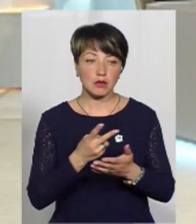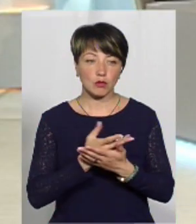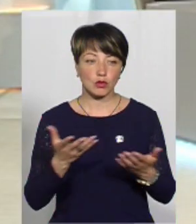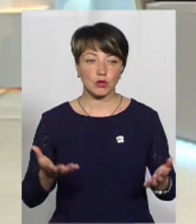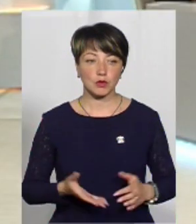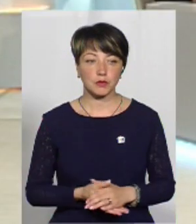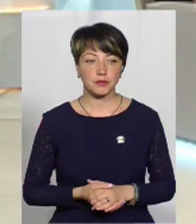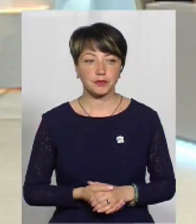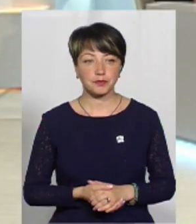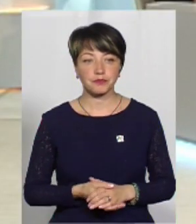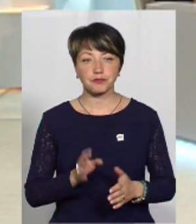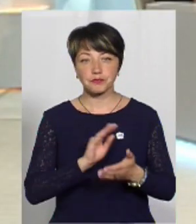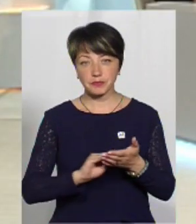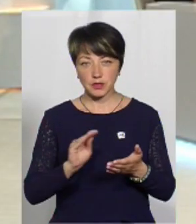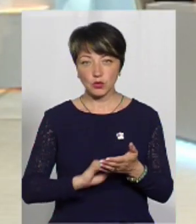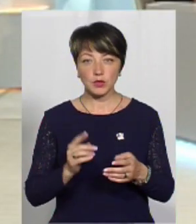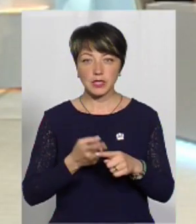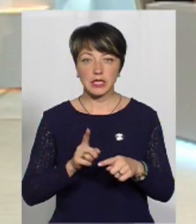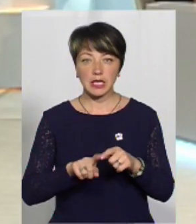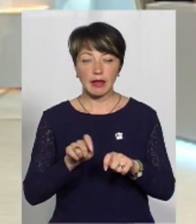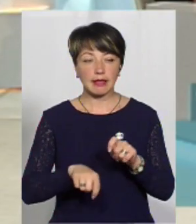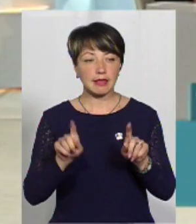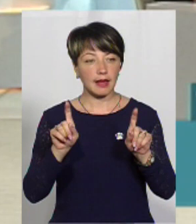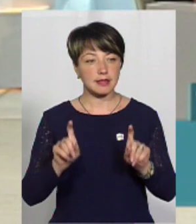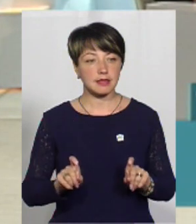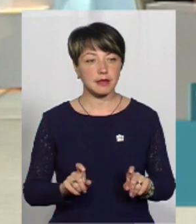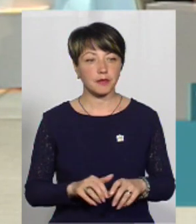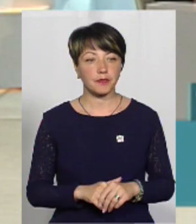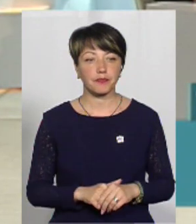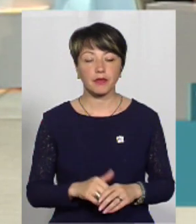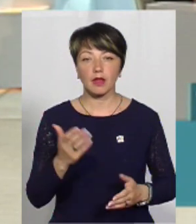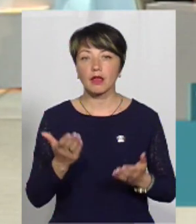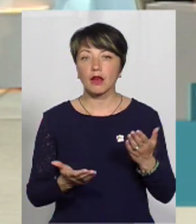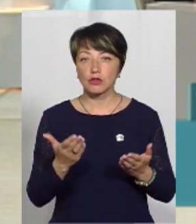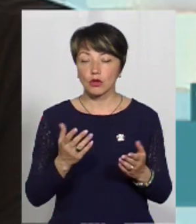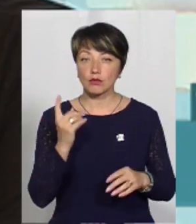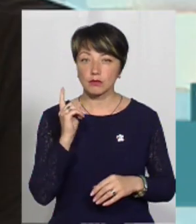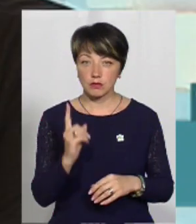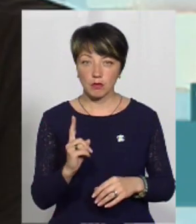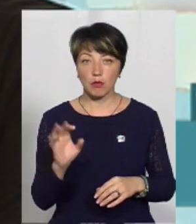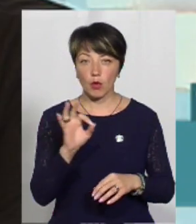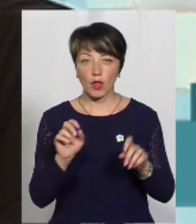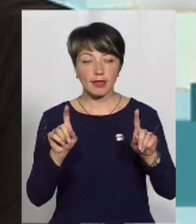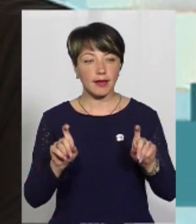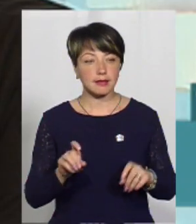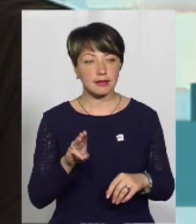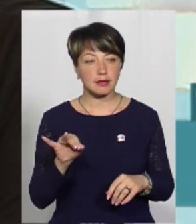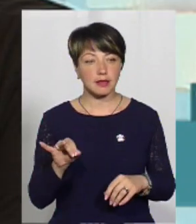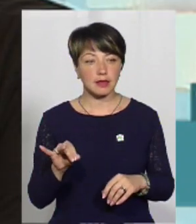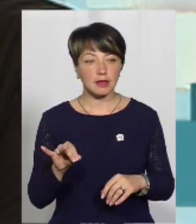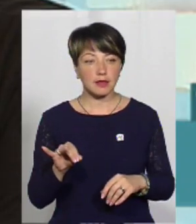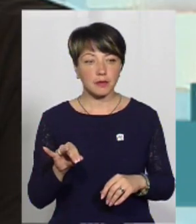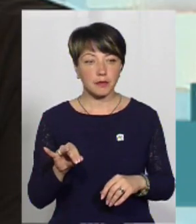Так, вони прозоро, вони пишуть ці тести. Можу зазначити, що якщо... до речі, стосовно тестів,